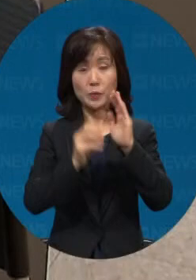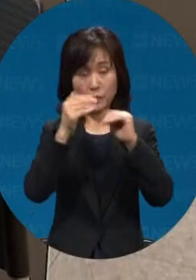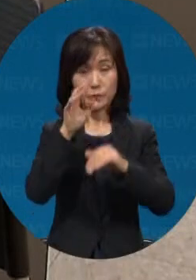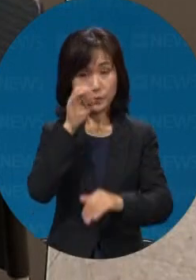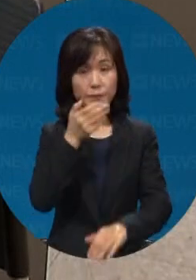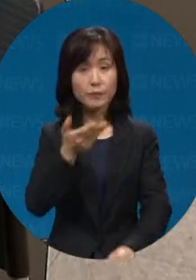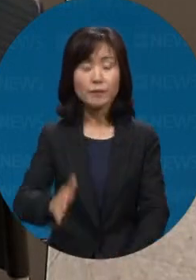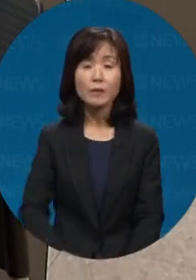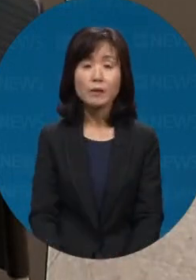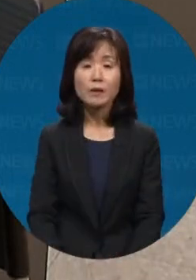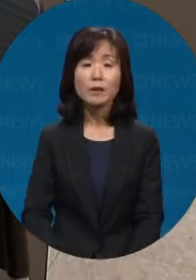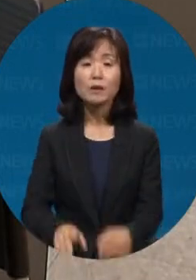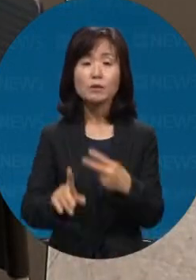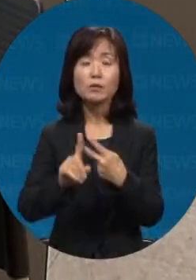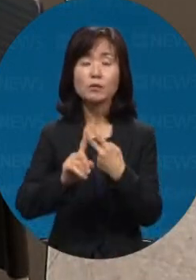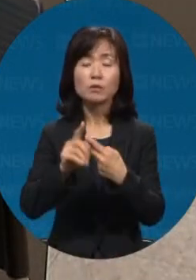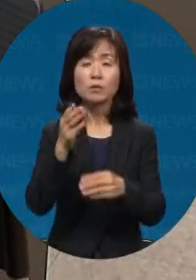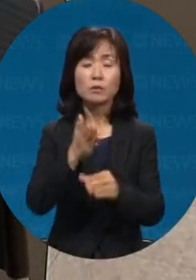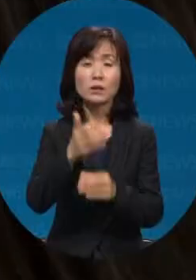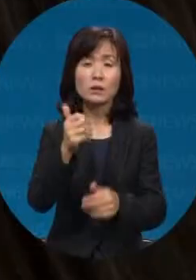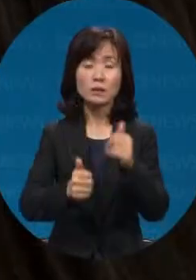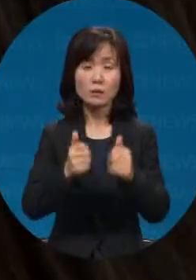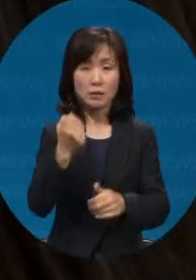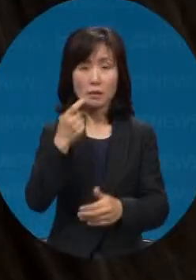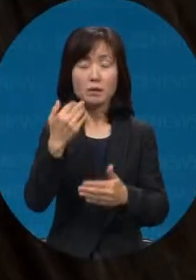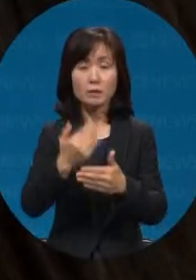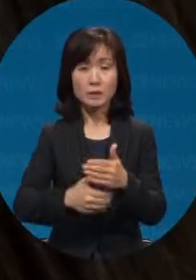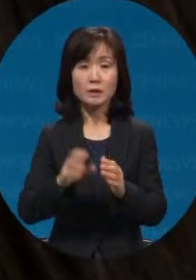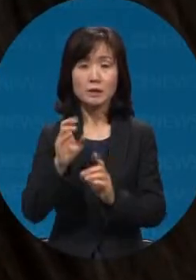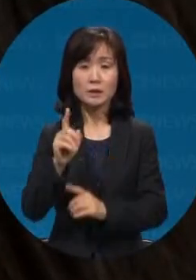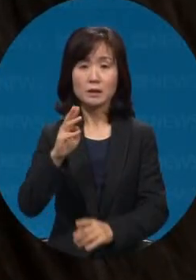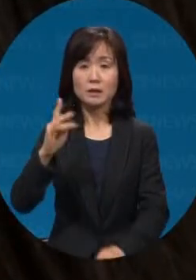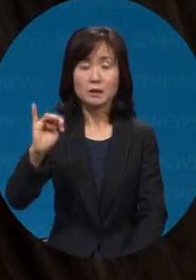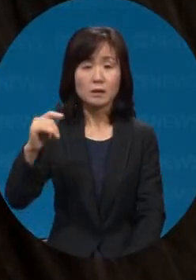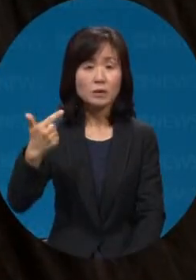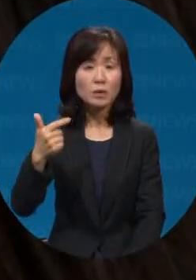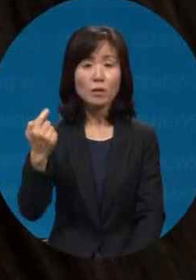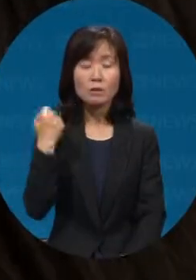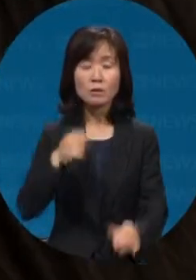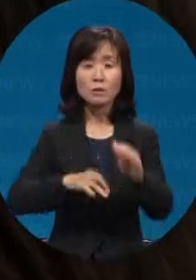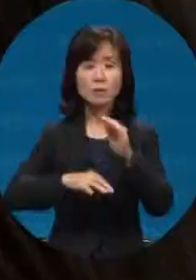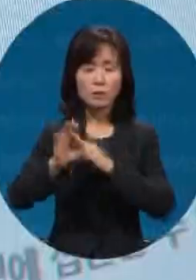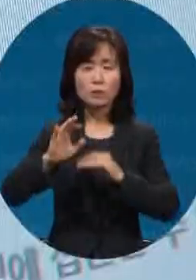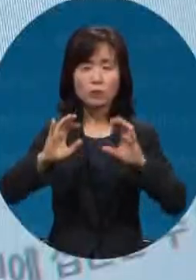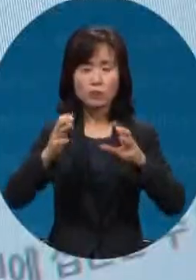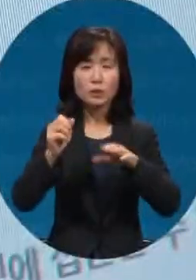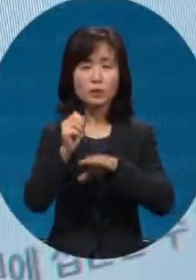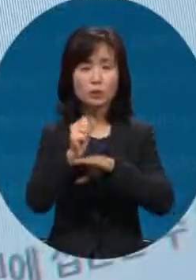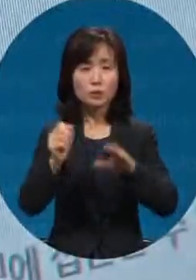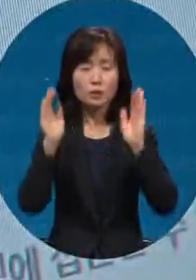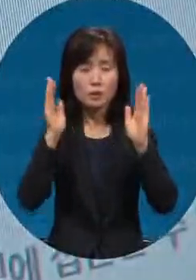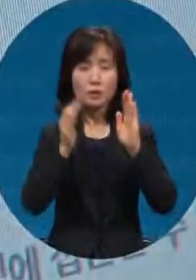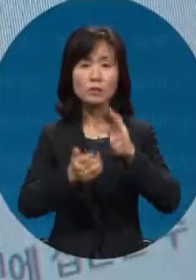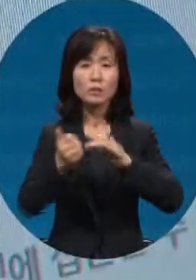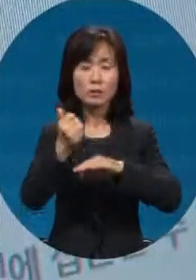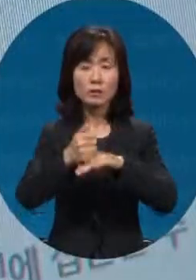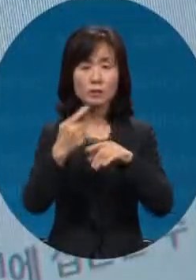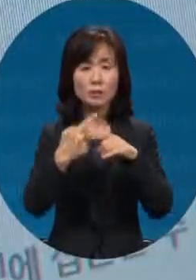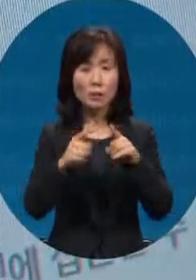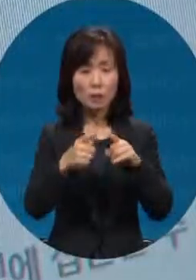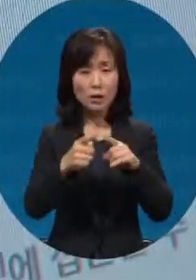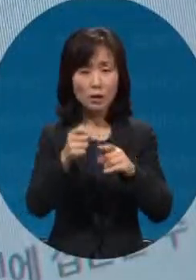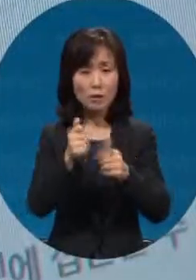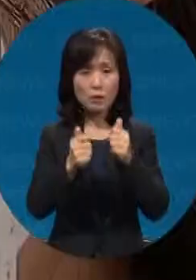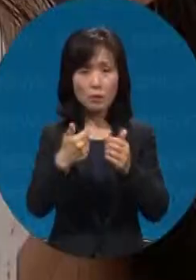중간고사를 한달 정도 남겨둔 이다빈 양 어제 아침 국가수준 학업성취도 평가 를 보기 위해 정보화 시를 찾았지만